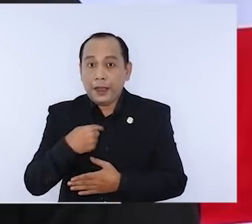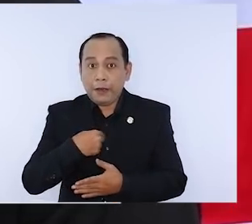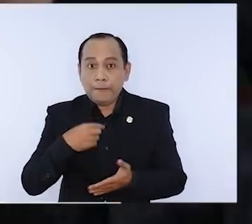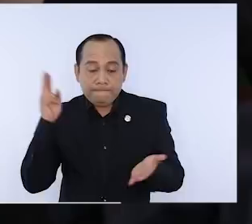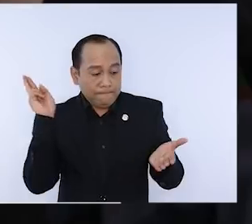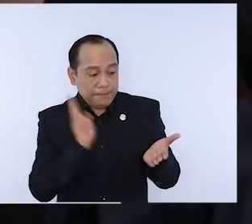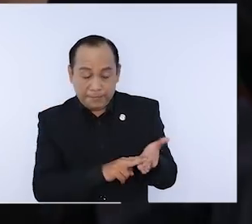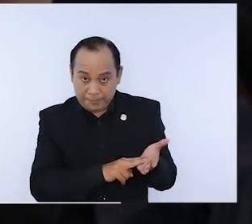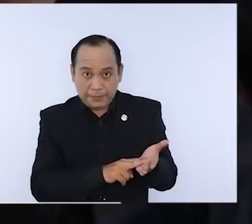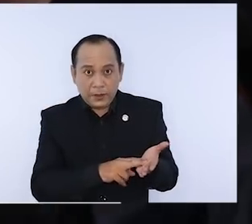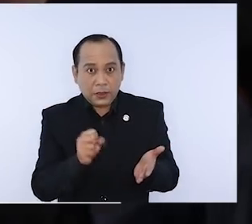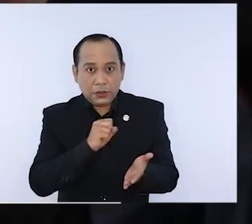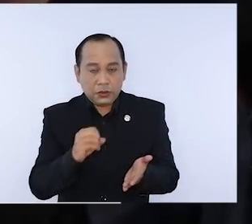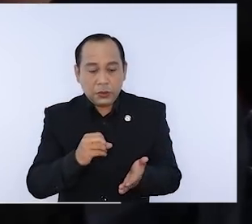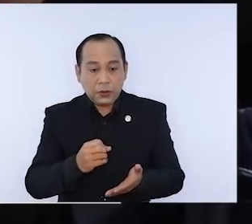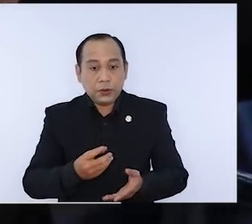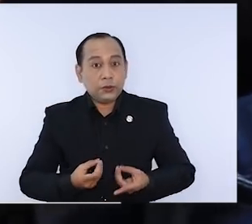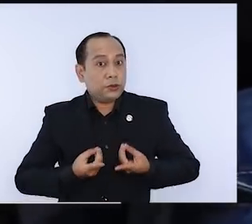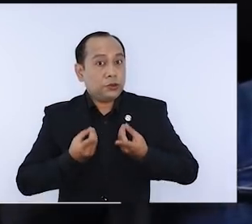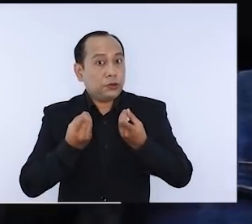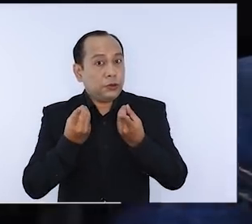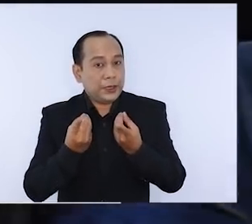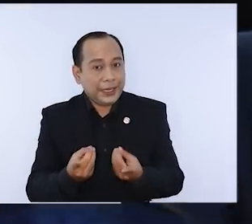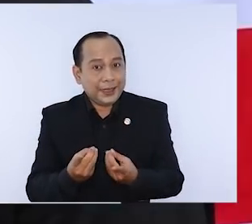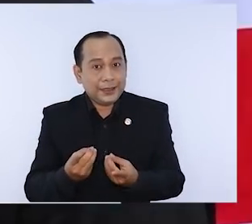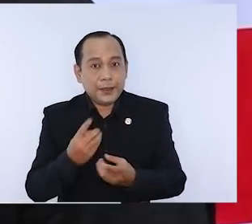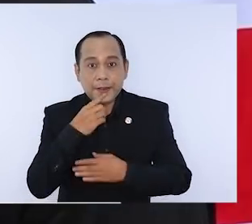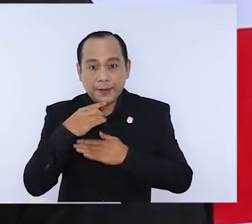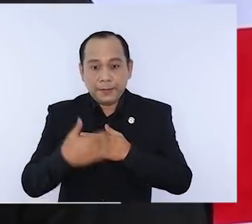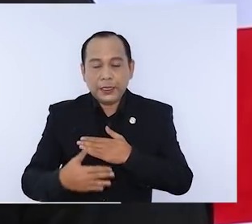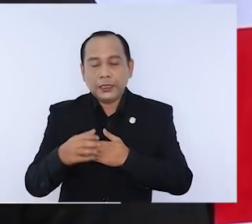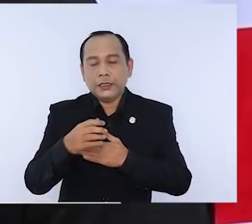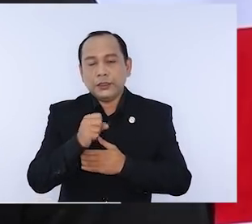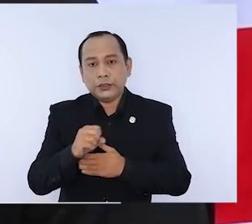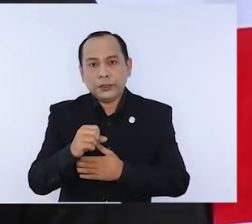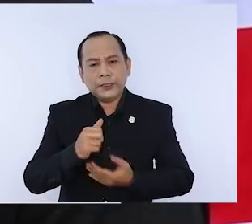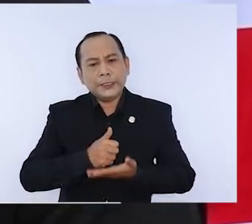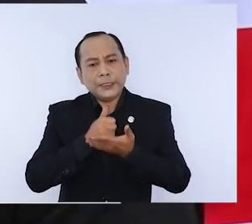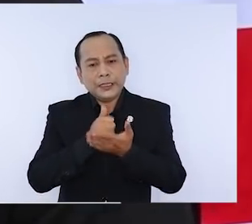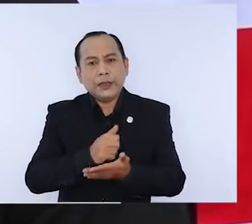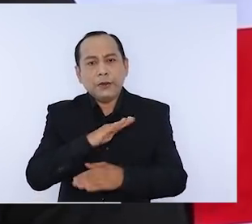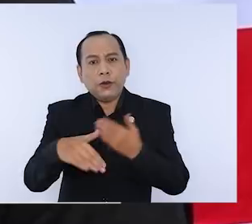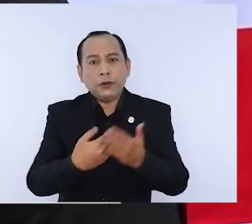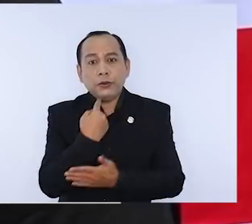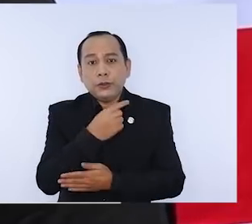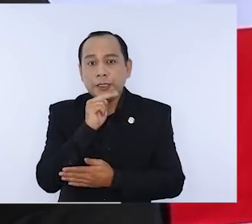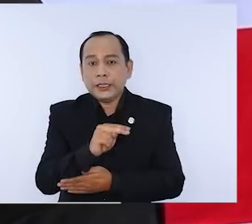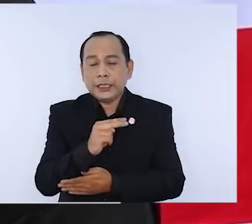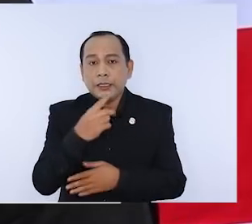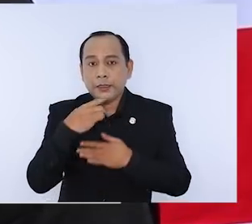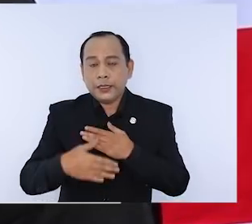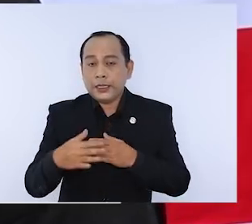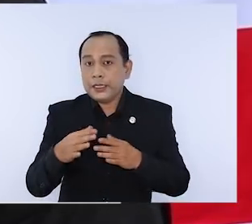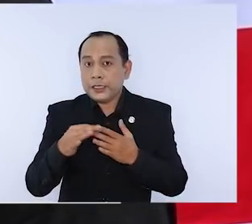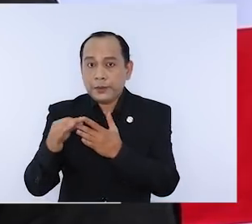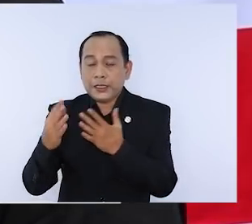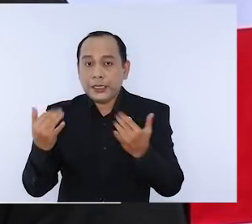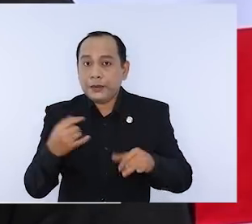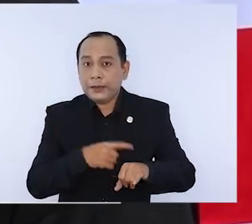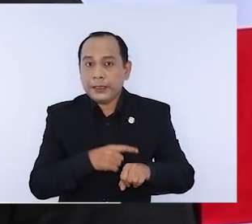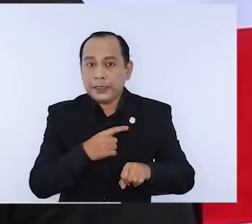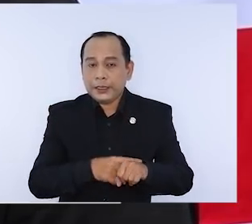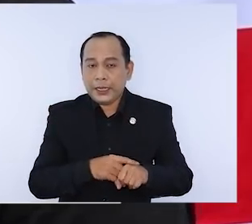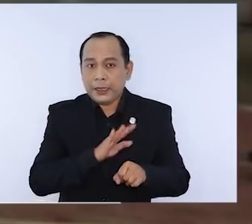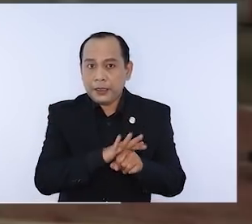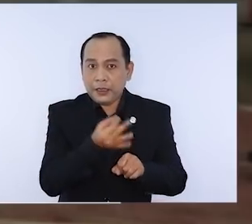ako agad para mag-donate po ng dugo para makatulong din po sa mga nangangailangan ng dugo, lalong-lalo na po sa panahon ngayon